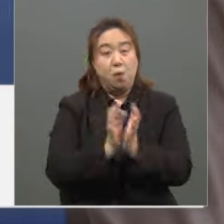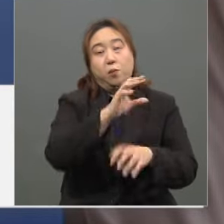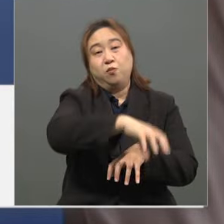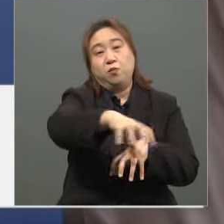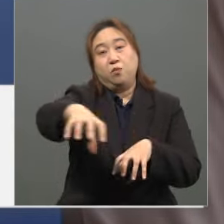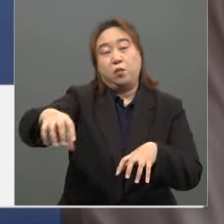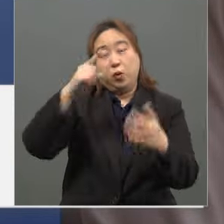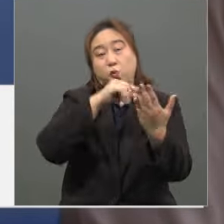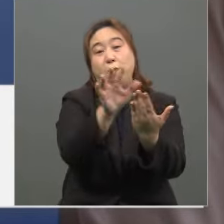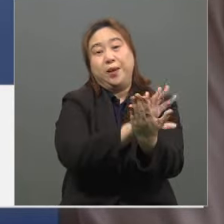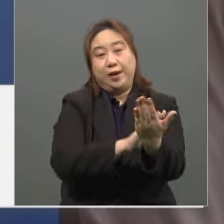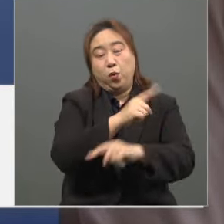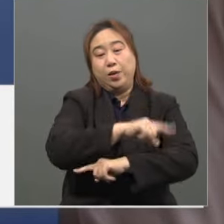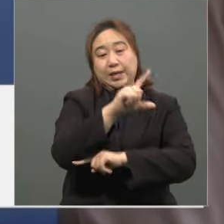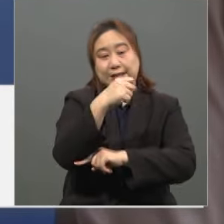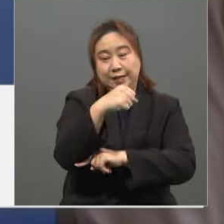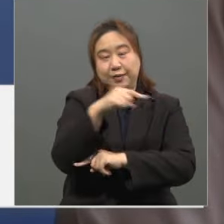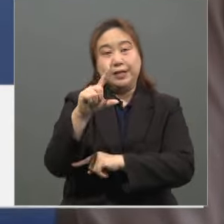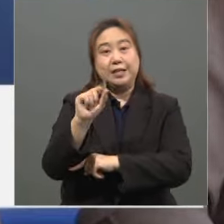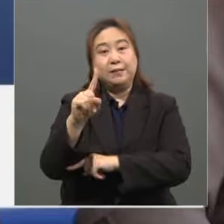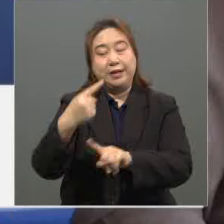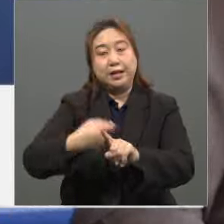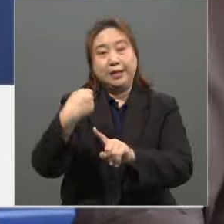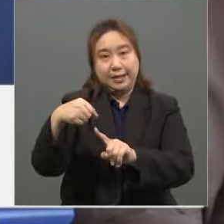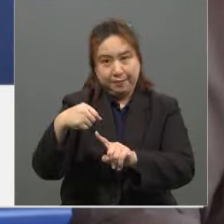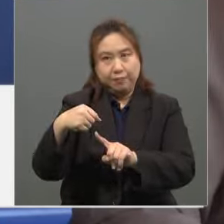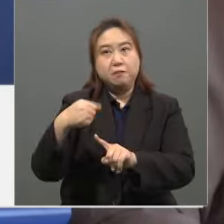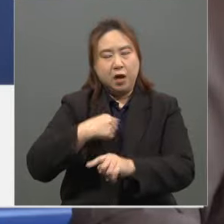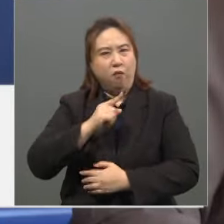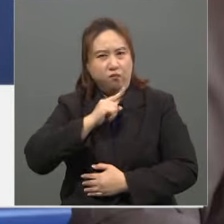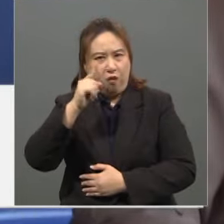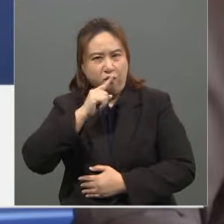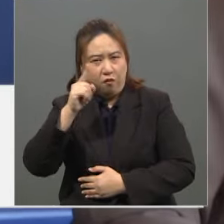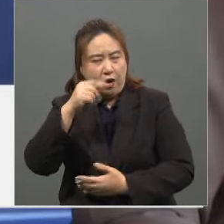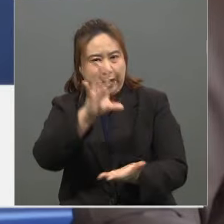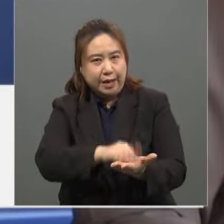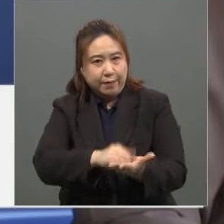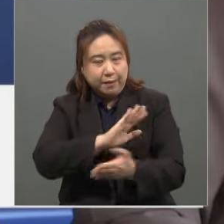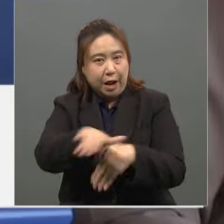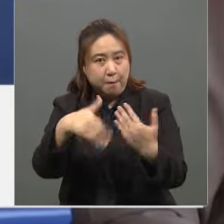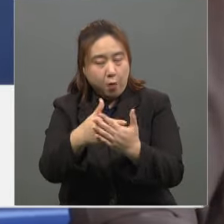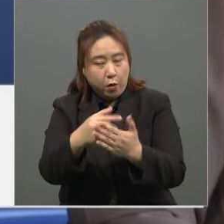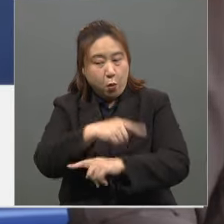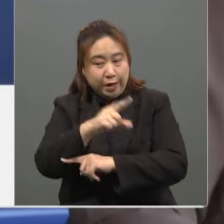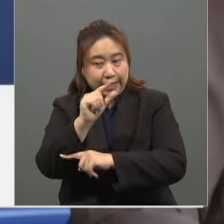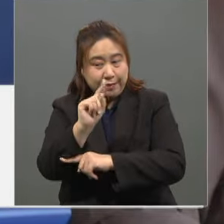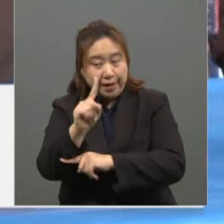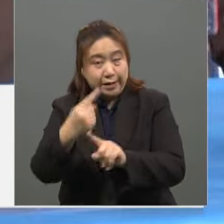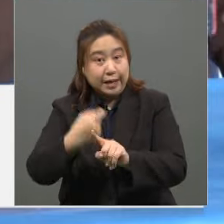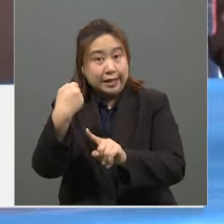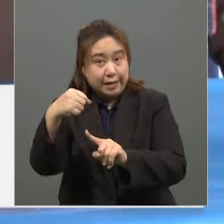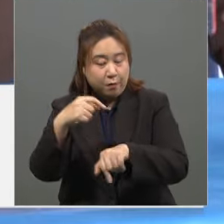ตั้งแต่วันที่10ถึง21ตุลาคม2567นะคะสรุปยอดค่ะวันที่21ตุลาคมในช่วงเวล